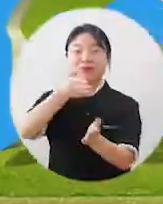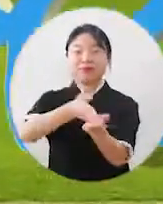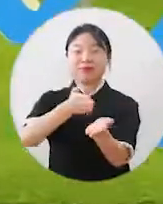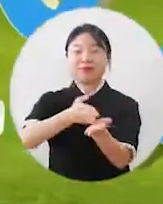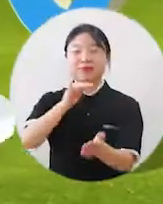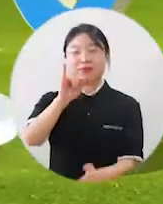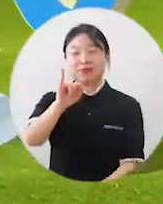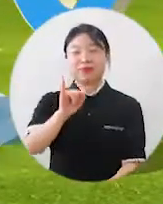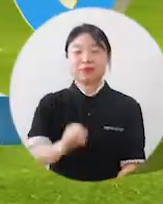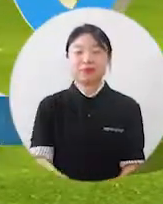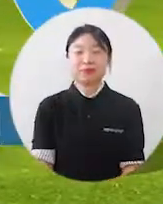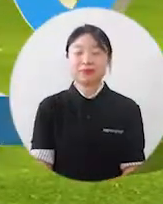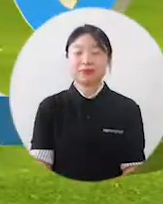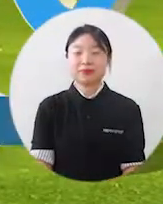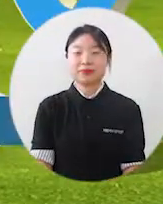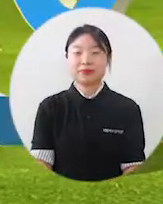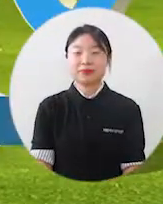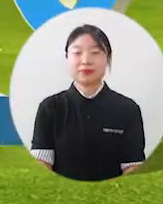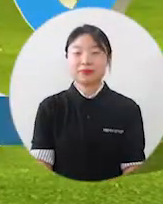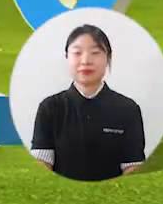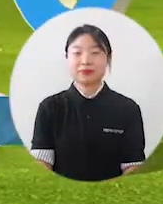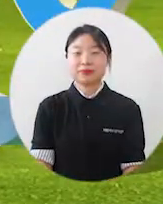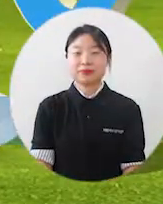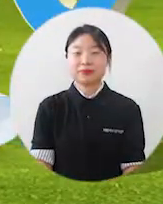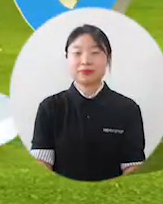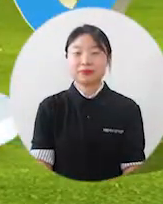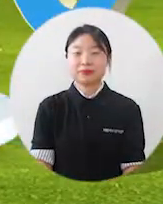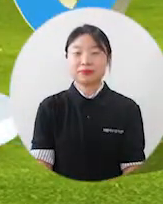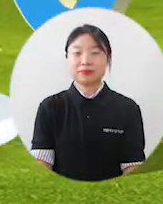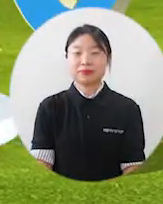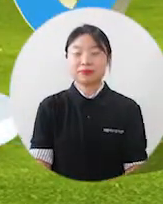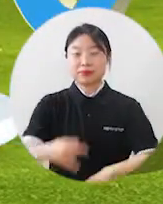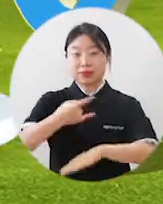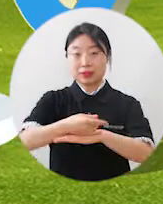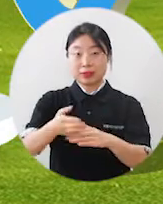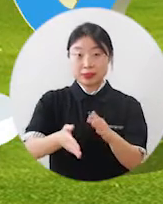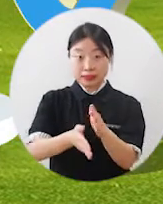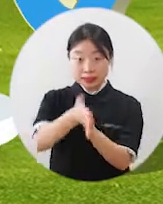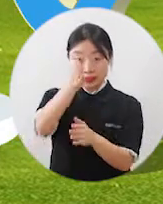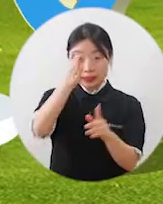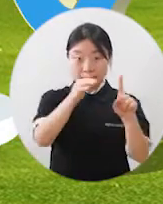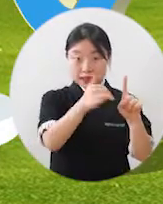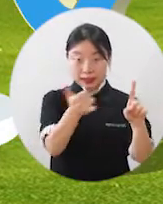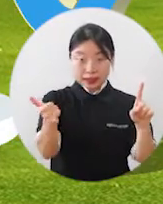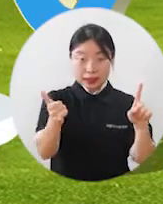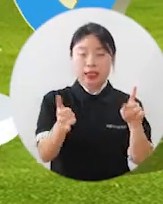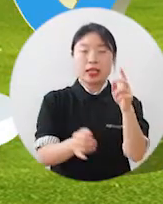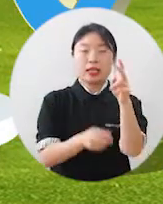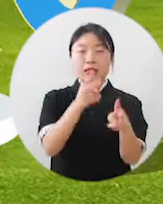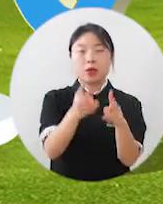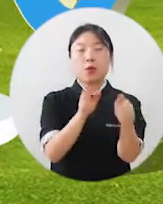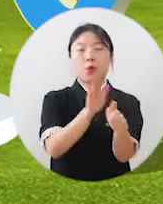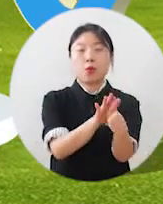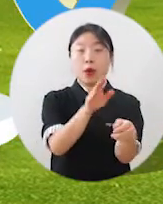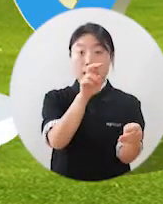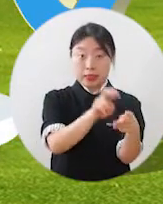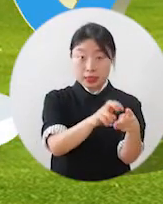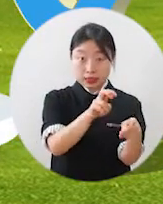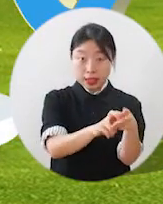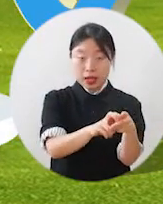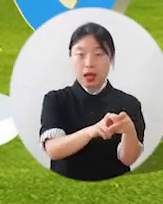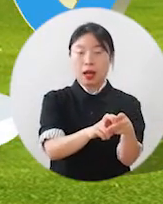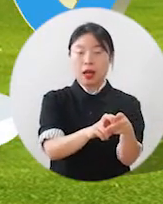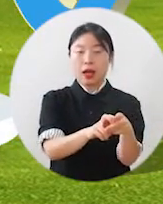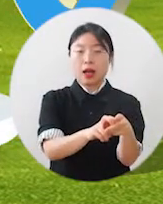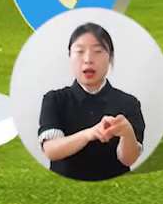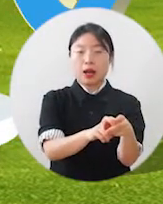안녕하세요. 의왕시 시정뉴스 정혜란입니다. 의왕시 1인 창조기업 지원센터가 1인 창조기업 발전에